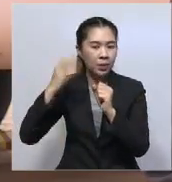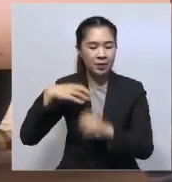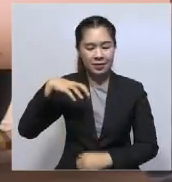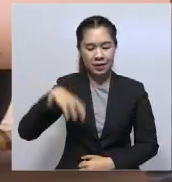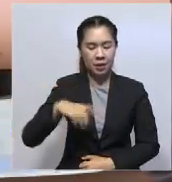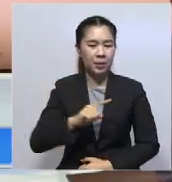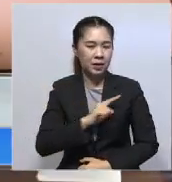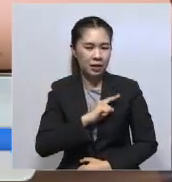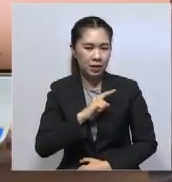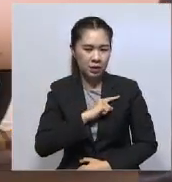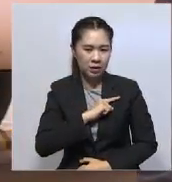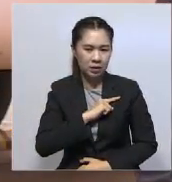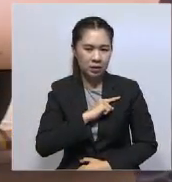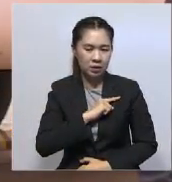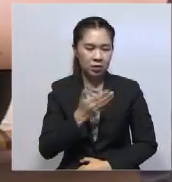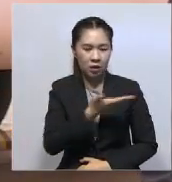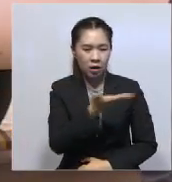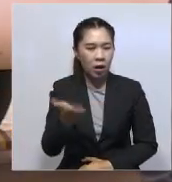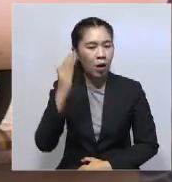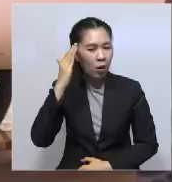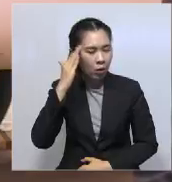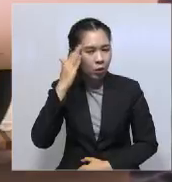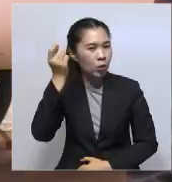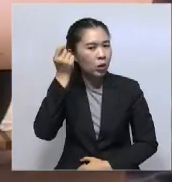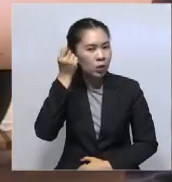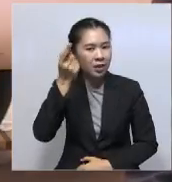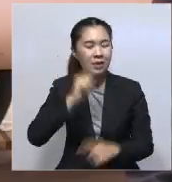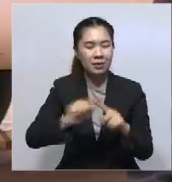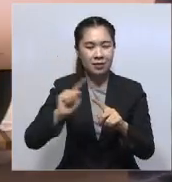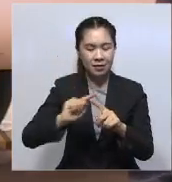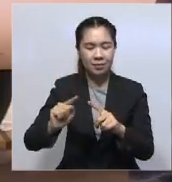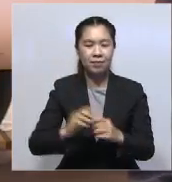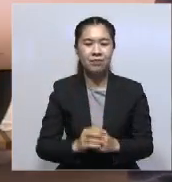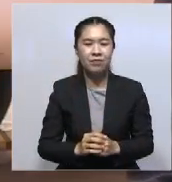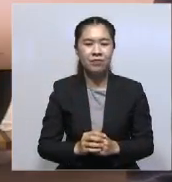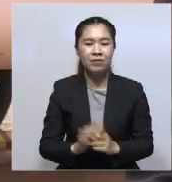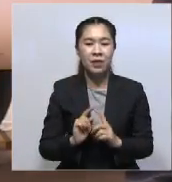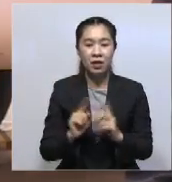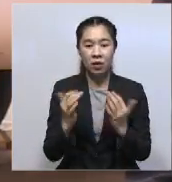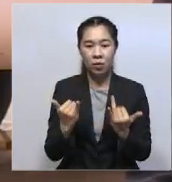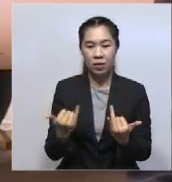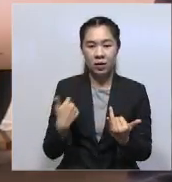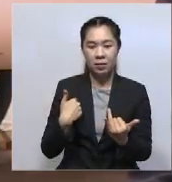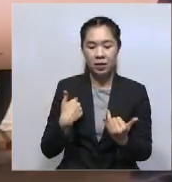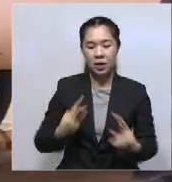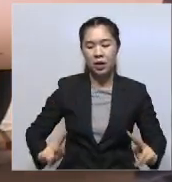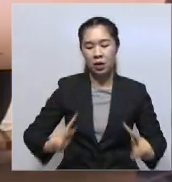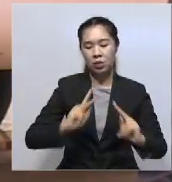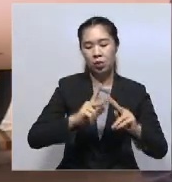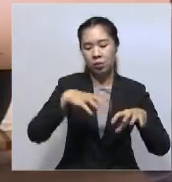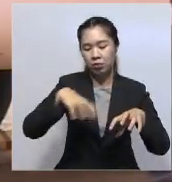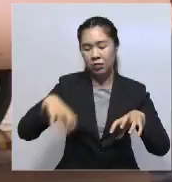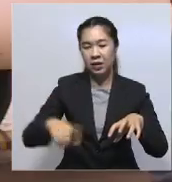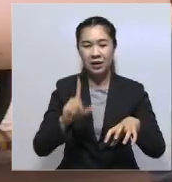ที่ในการที่จะสร้างการรับรู้และความเข้าใจให้กับพี่น้องประชาชนอยู่แล้วเพียงแต่ว่าวันนี้เรามี20กระทรวงเร